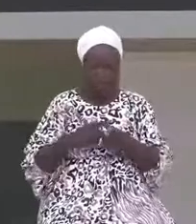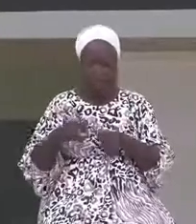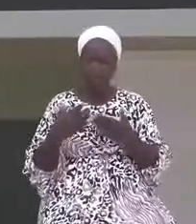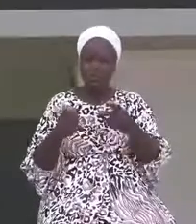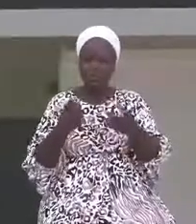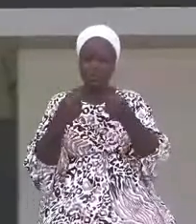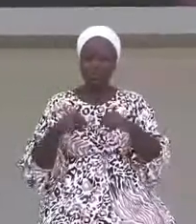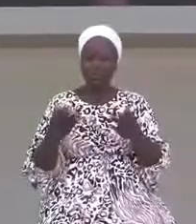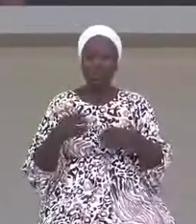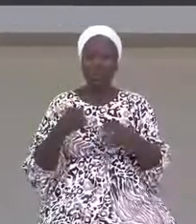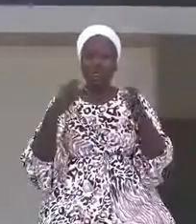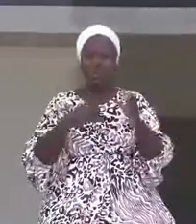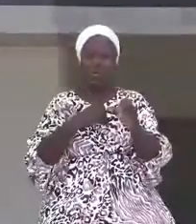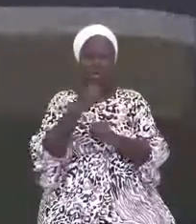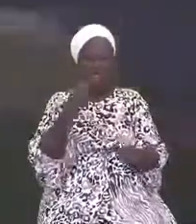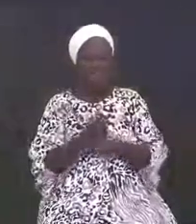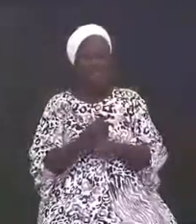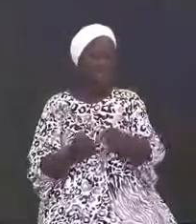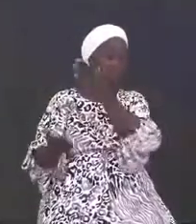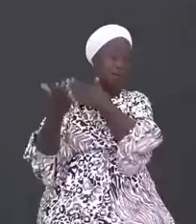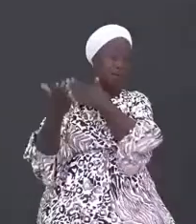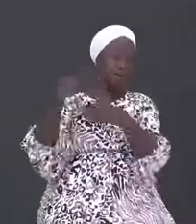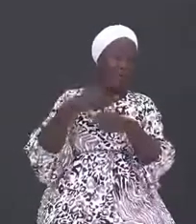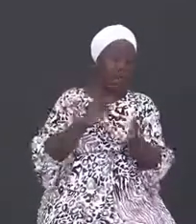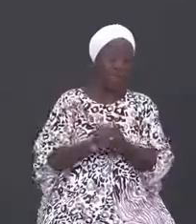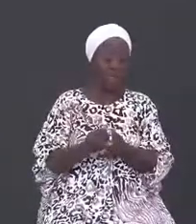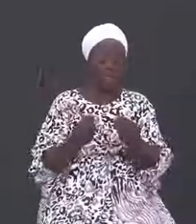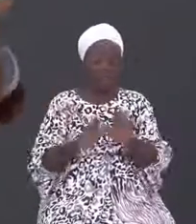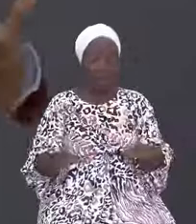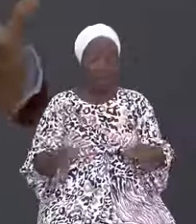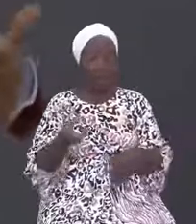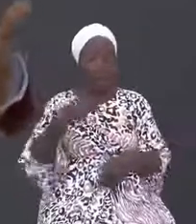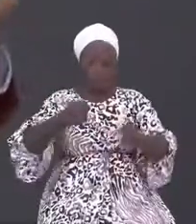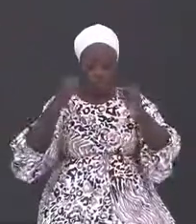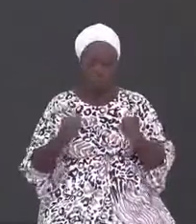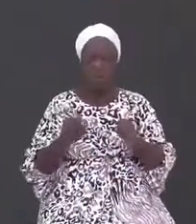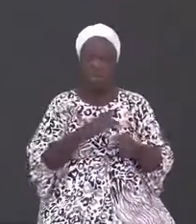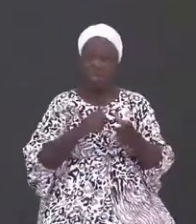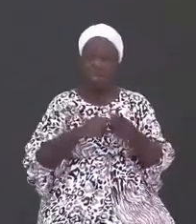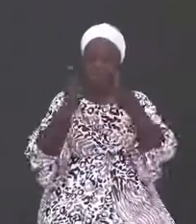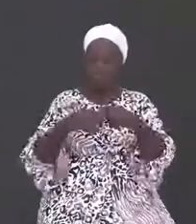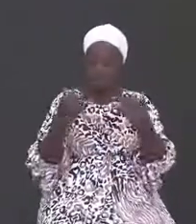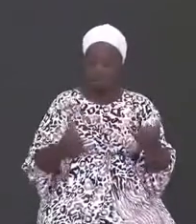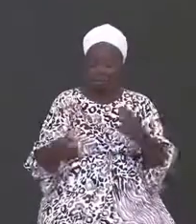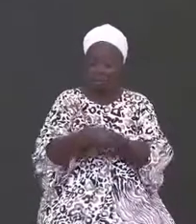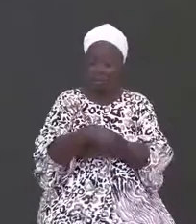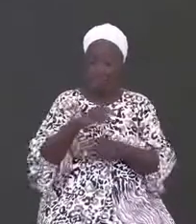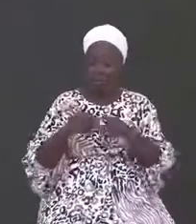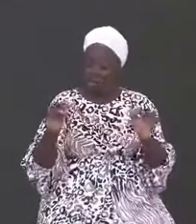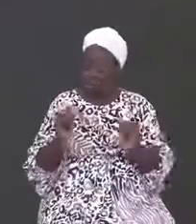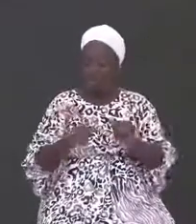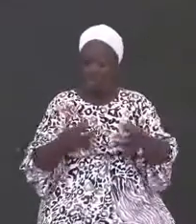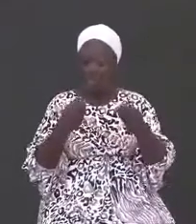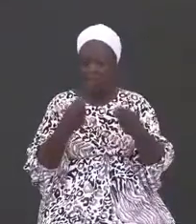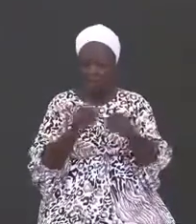des années de cela et la terre était toujours solide. Et tu revis encore aujourd'hui et c'est la même terre, elle est